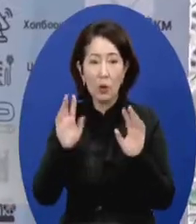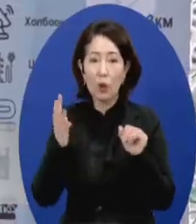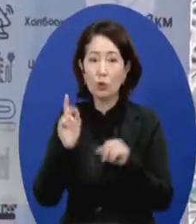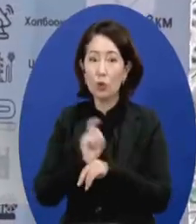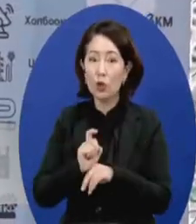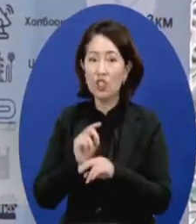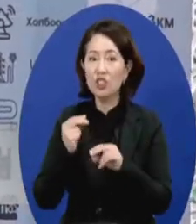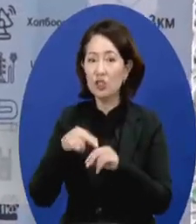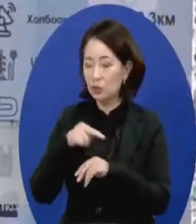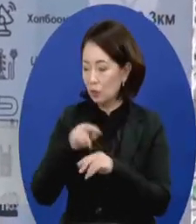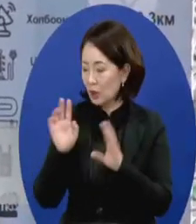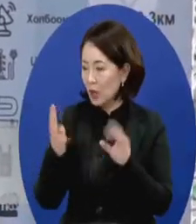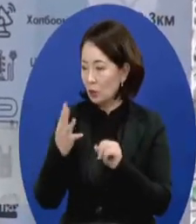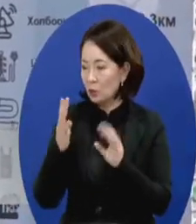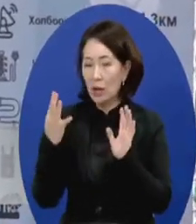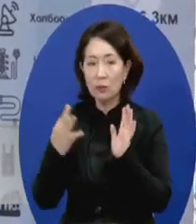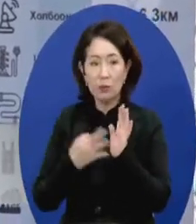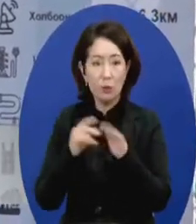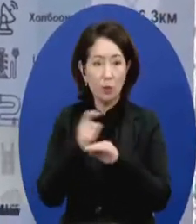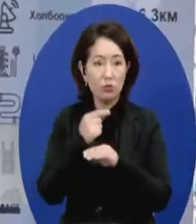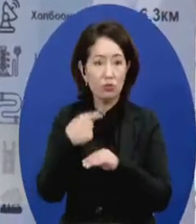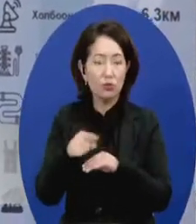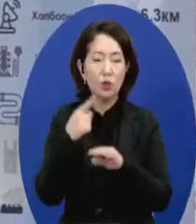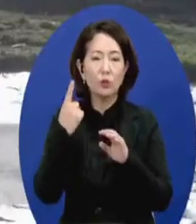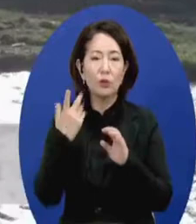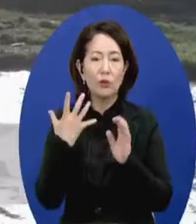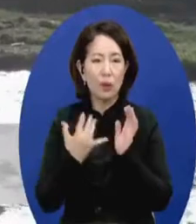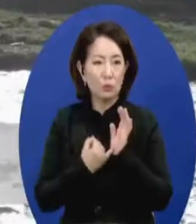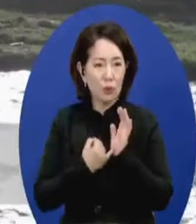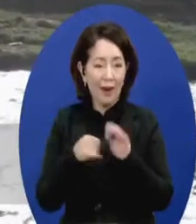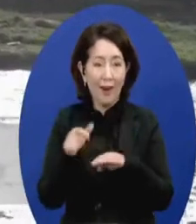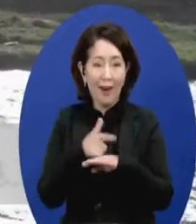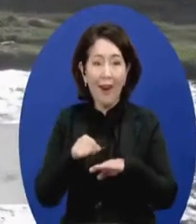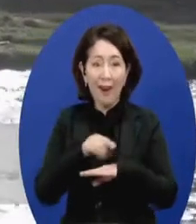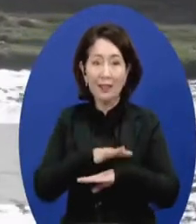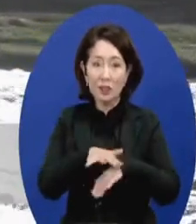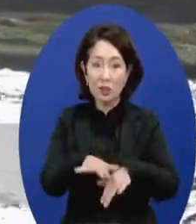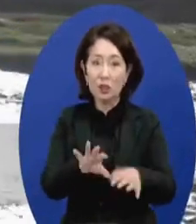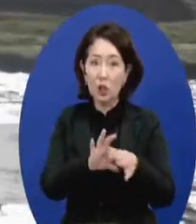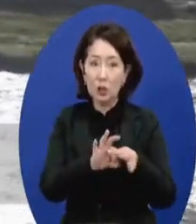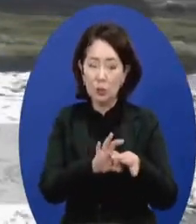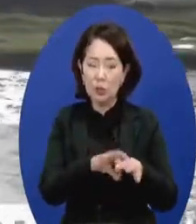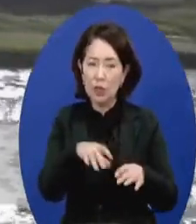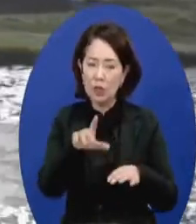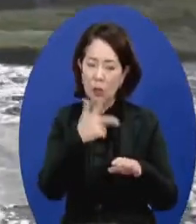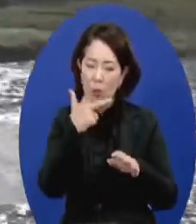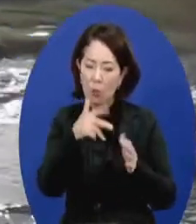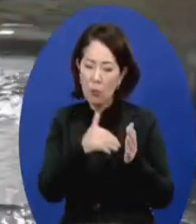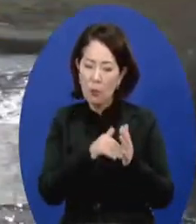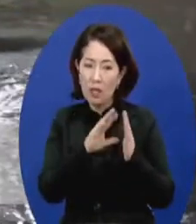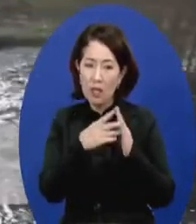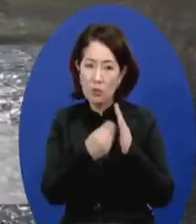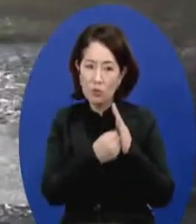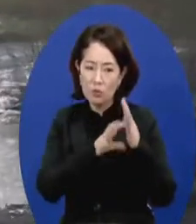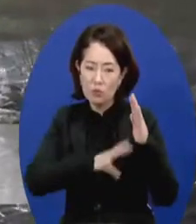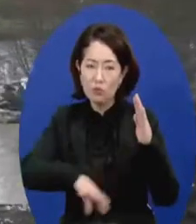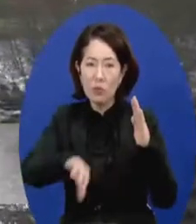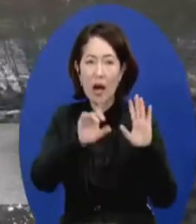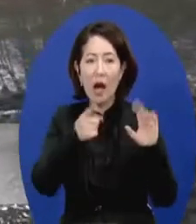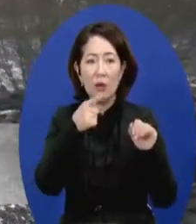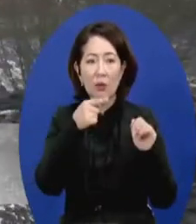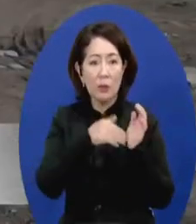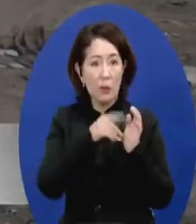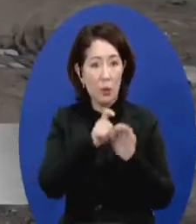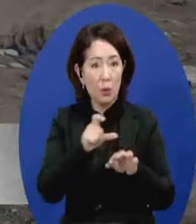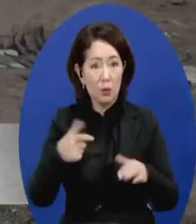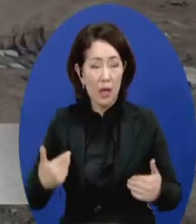хороо, Чингэлдээ дүүргийн 14-18 дугаар хорооны 156 га газрыг хамардаг. 3000 орчим үрхийн 11000 орчим хүн оршин